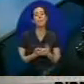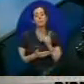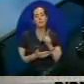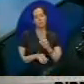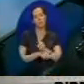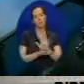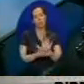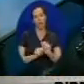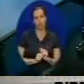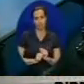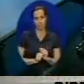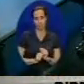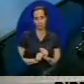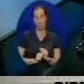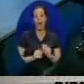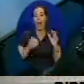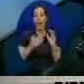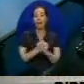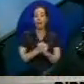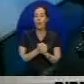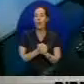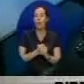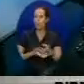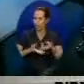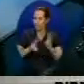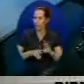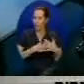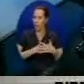מאוד להיזהר מהם. החברויות הרגשיות,